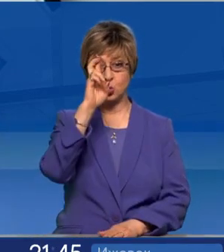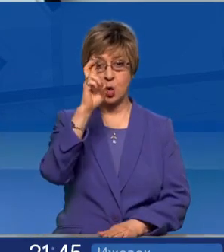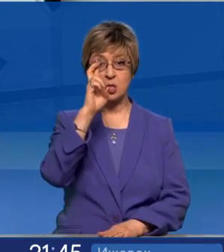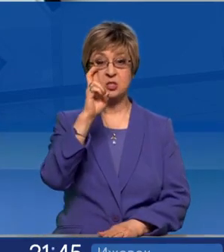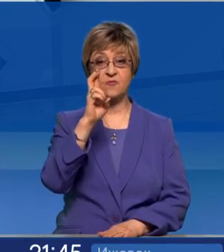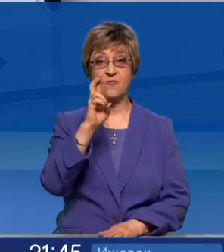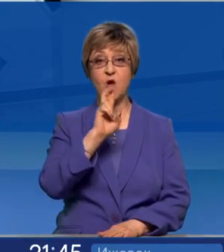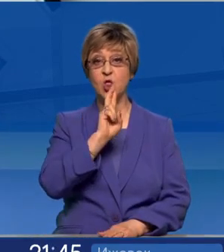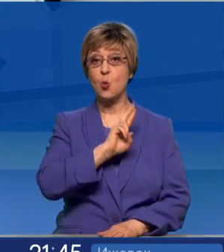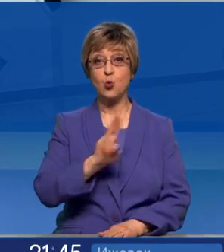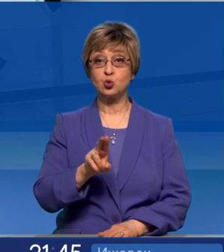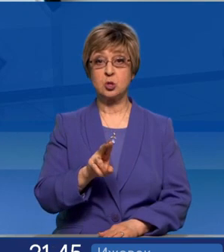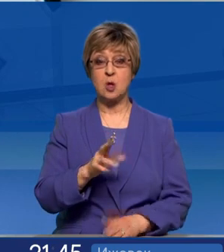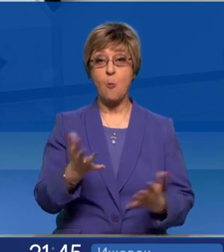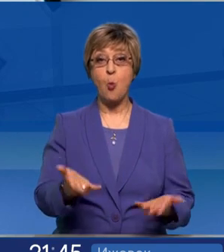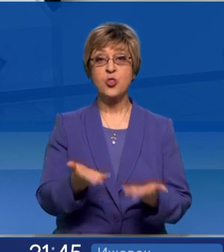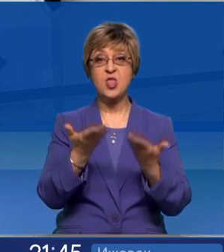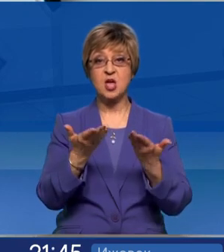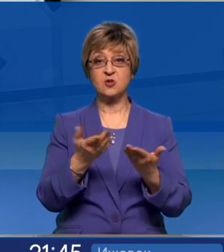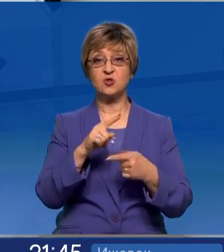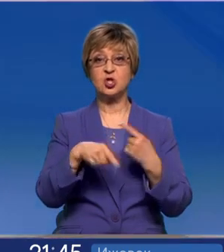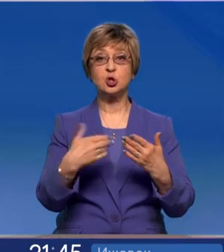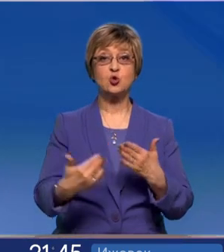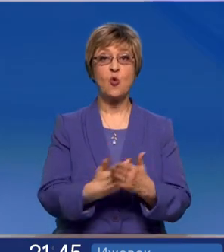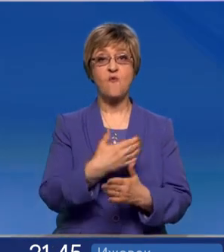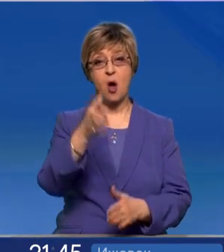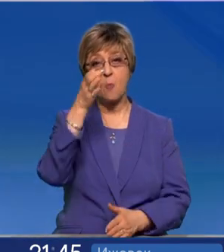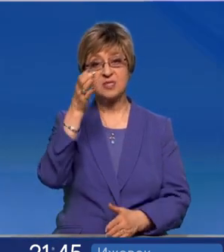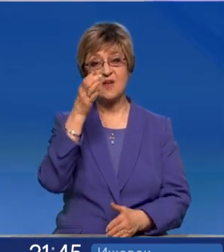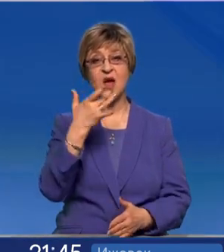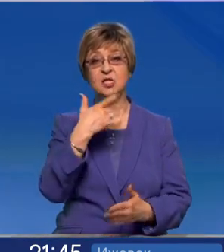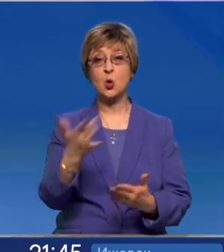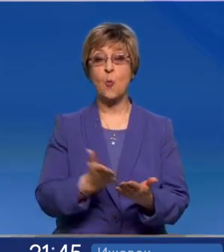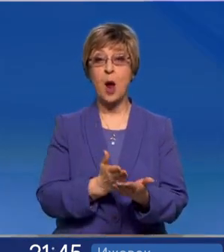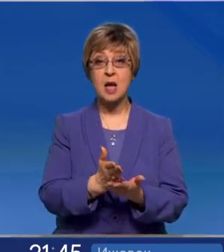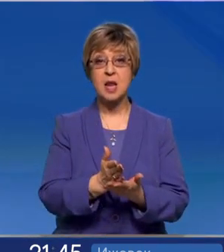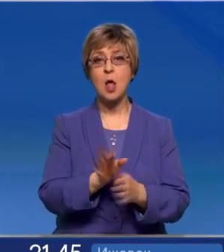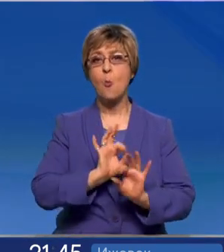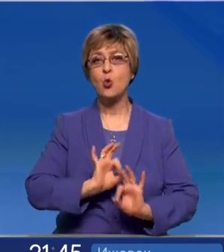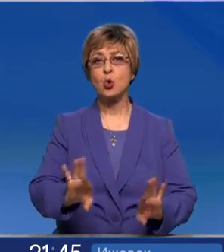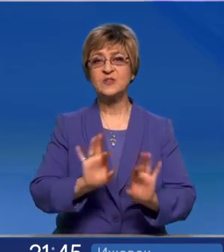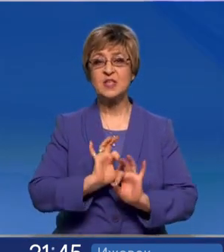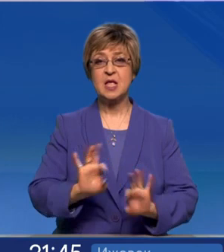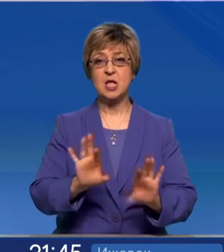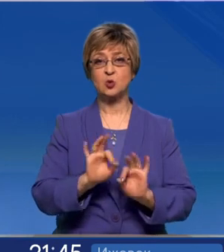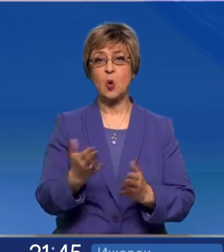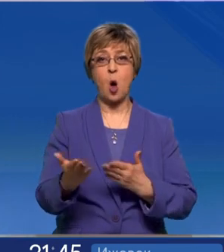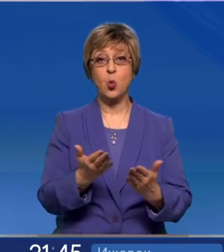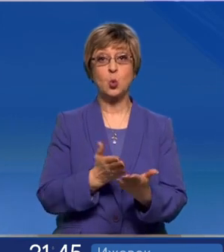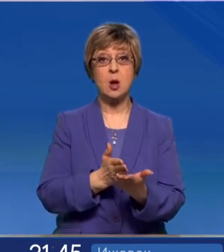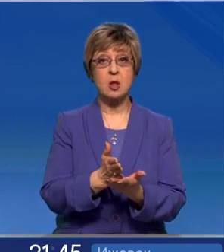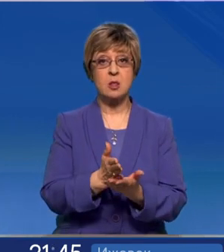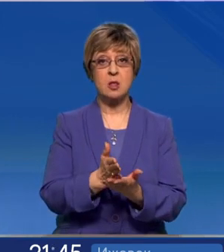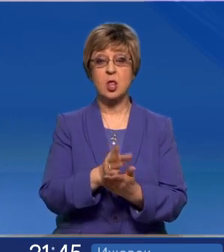будет поддерживать через новую образовательную политику просветительскую какую-то линию, да, не